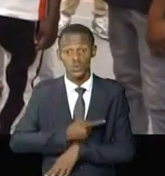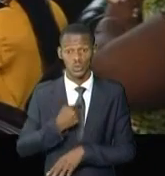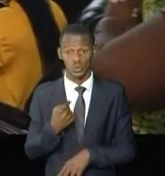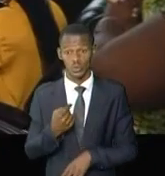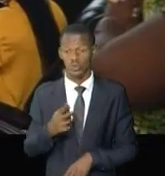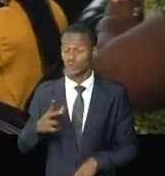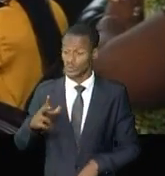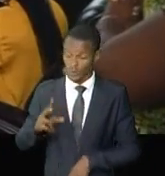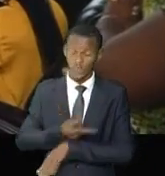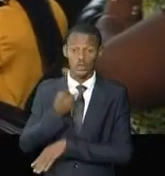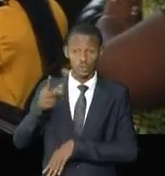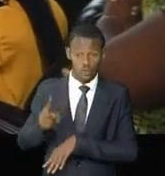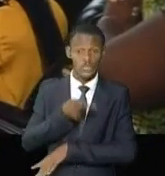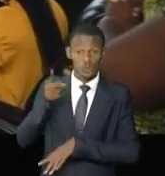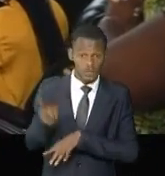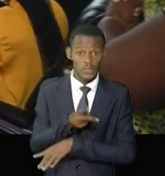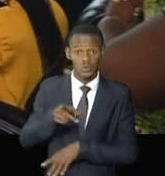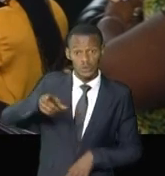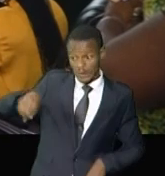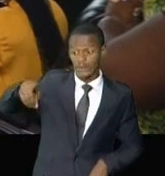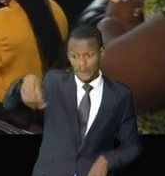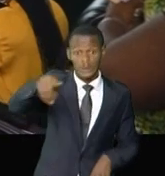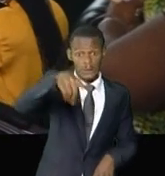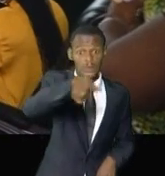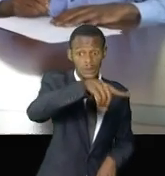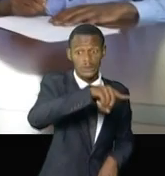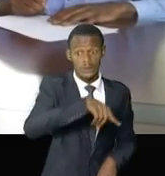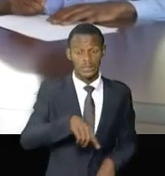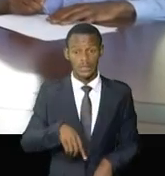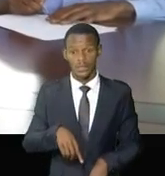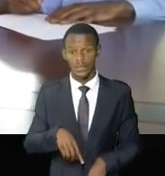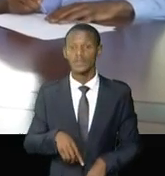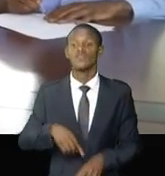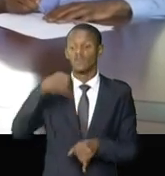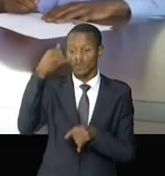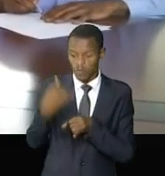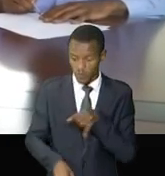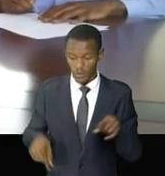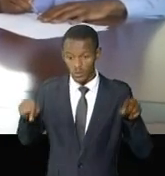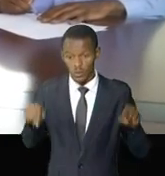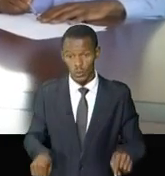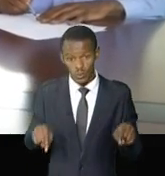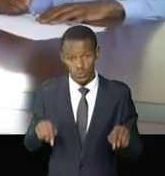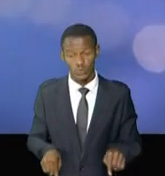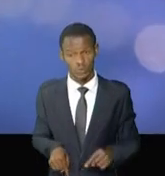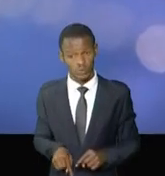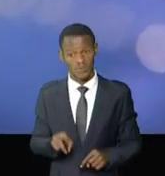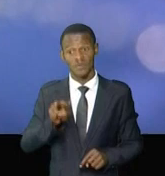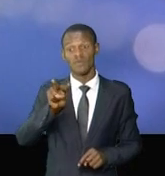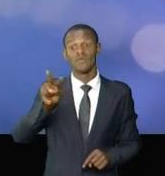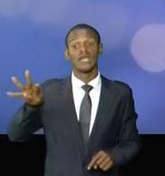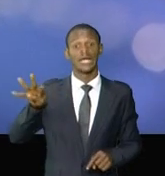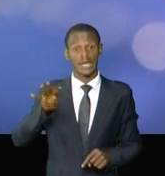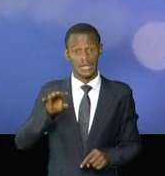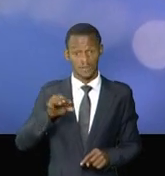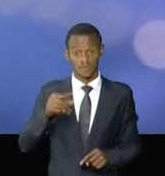district. Au cours de cette réunion d'évaluation à mi-parcours de cette opération, ce mercredi 24 février 2021, le constat